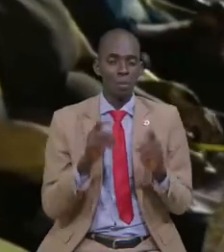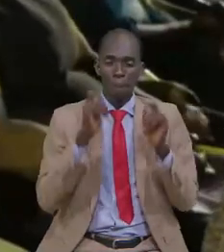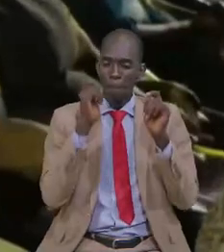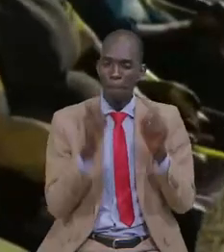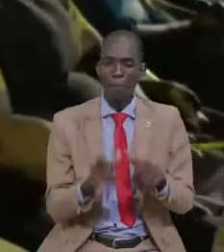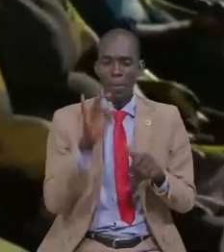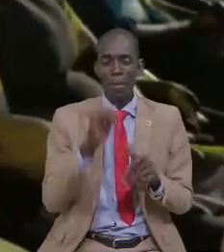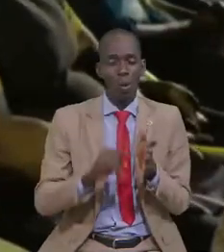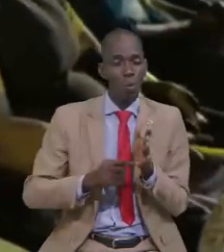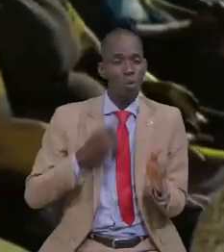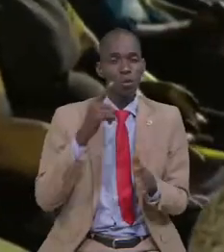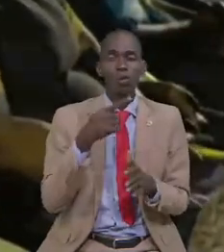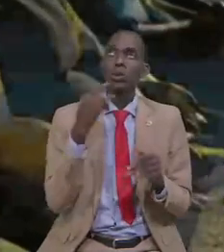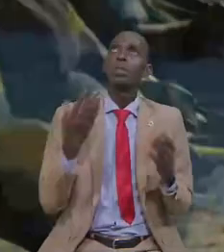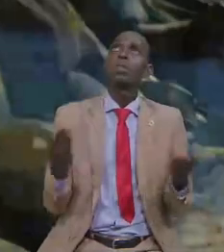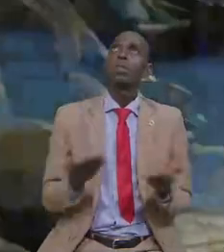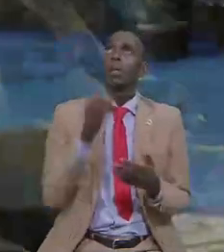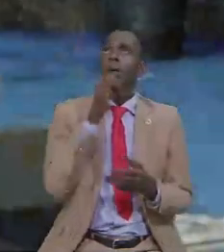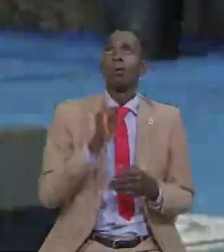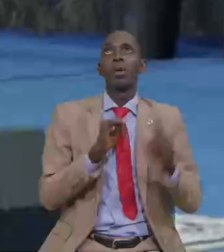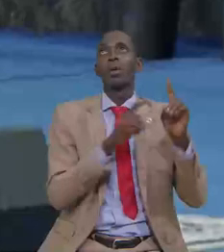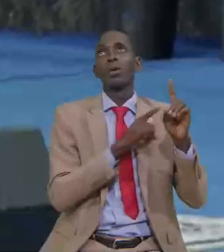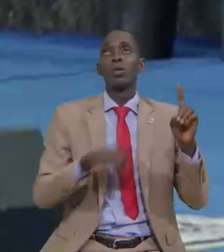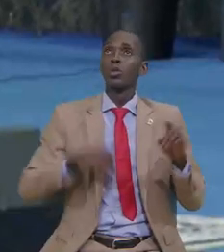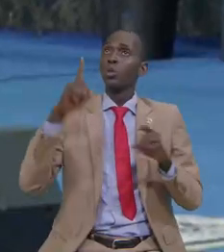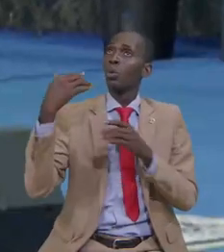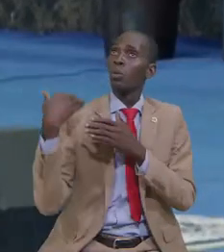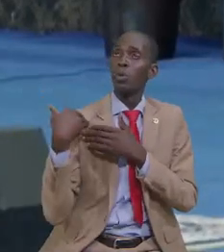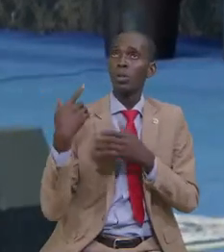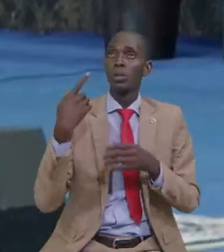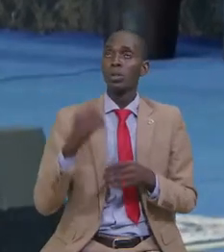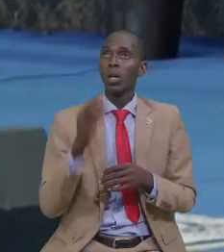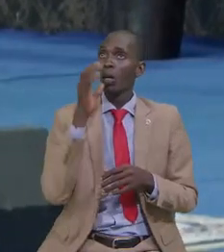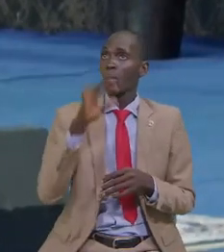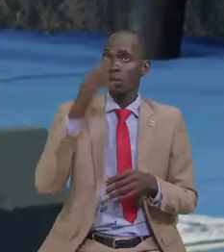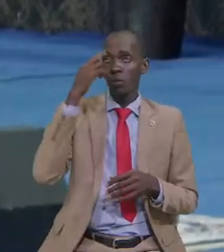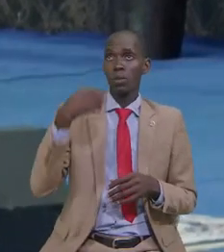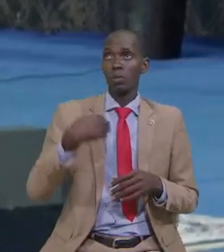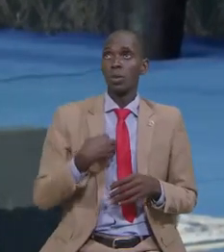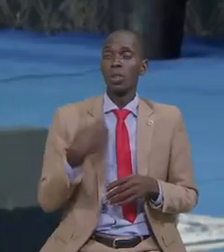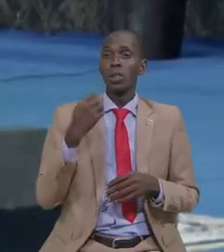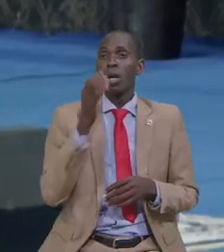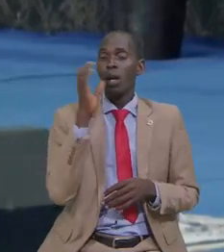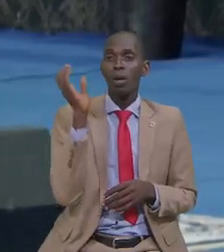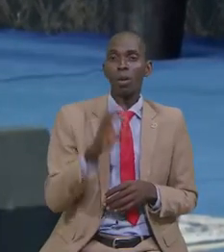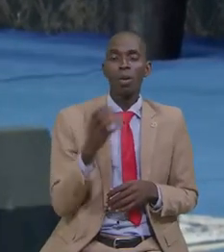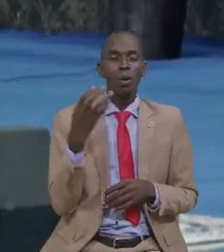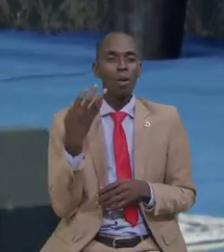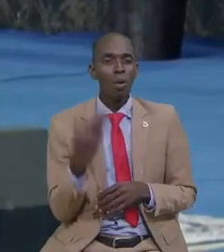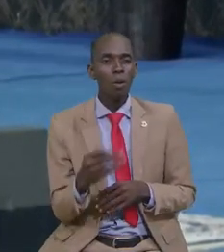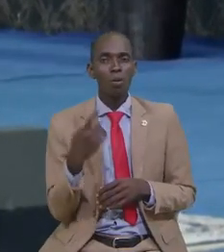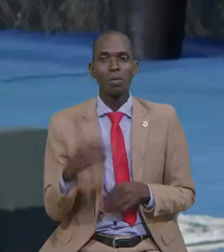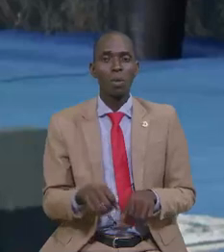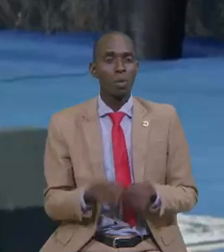tu es maintenant affranchi. Dès que tu viens au Seigneur, tu dis, Seigneur, tu as porté